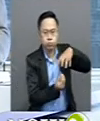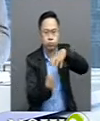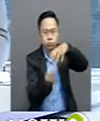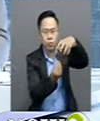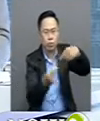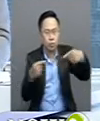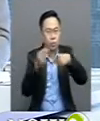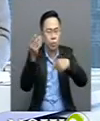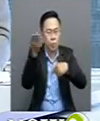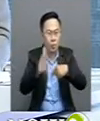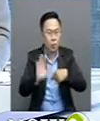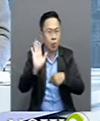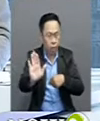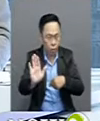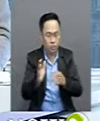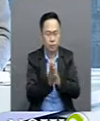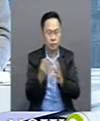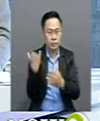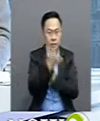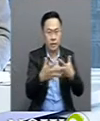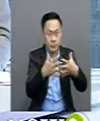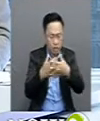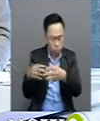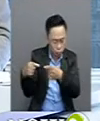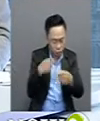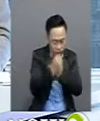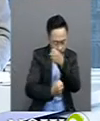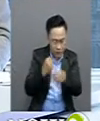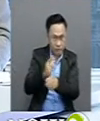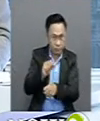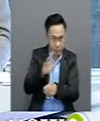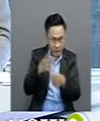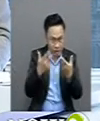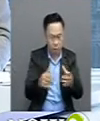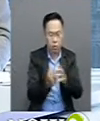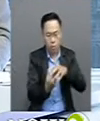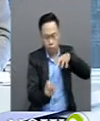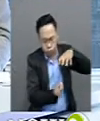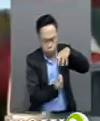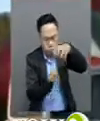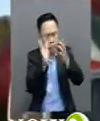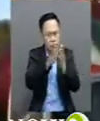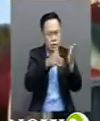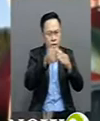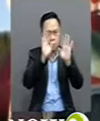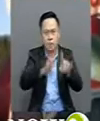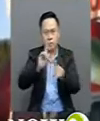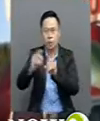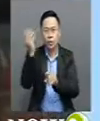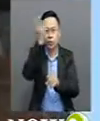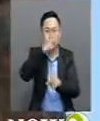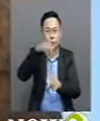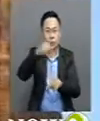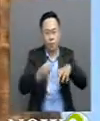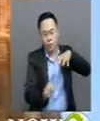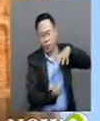ดูใบไม้ร่วงประจำปีนี้นะคะเป็นครั้งที่14แล้วจัดขึ้นเมื่อวานนี้ค่ะบอลลูนนี่หลากหลายสีสันสวยสดงดงามก็น